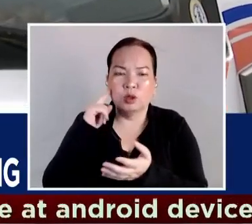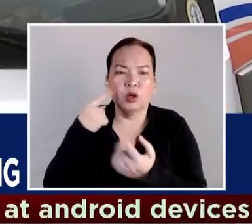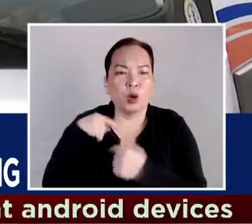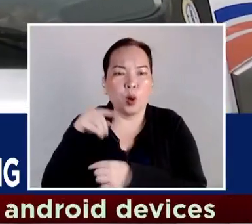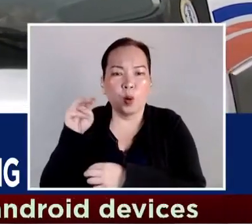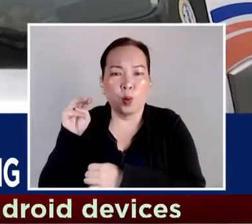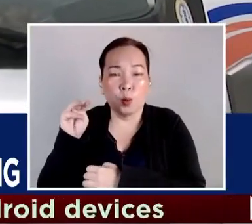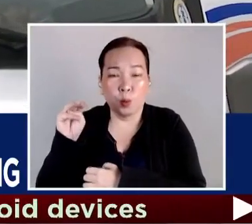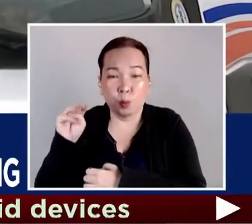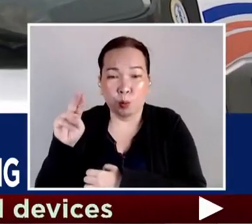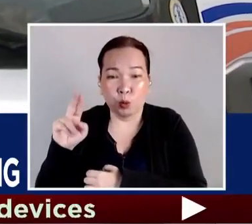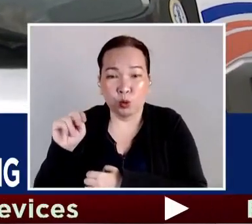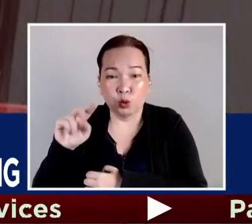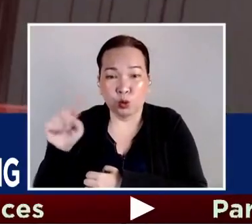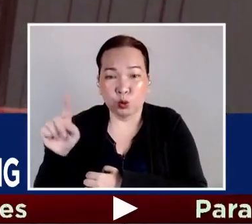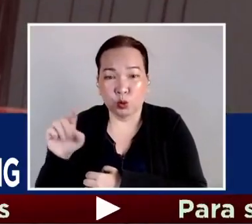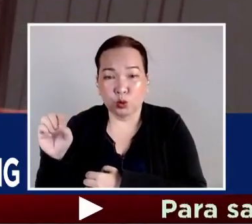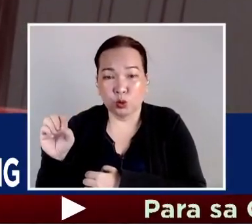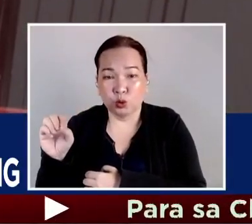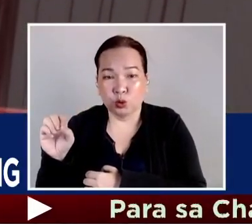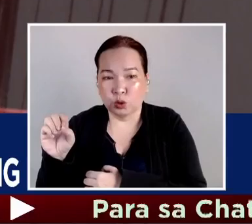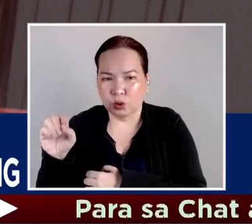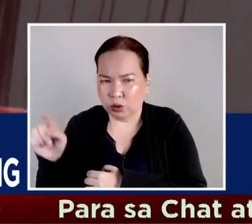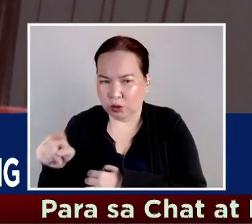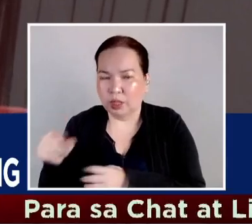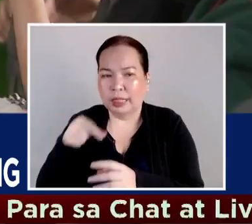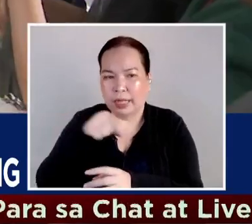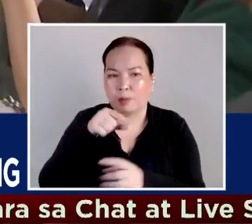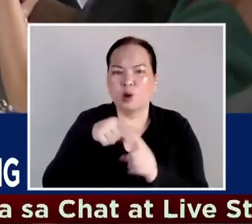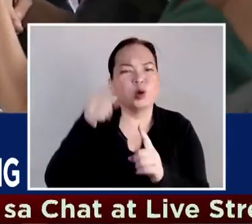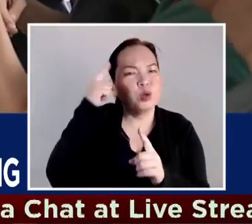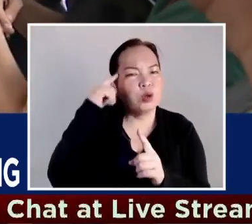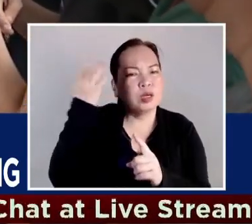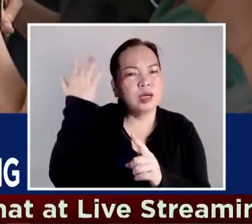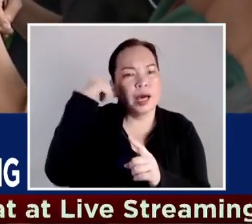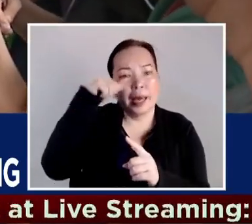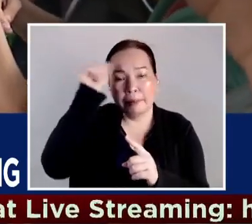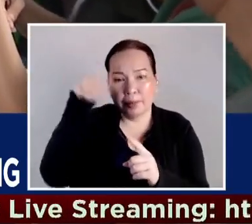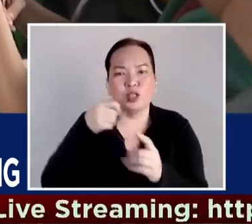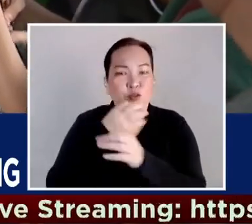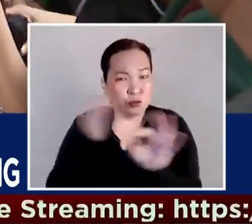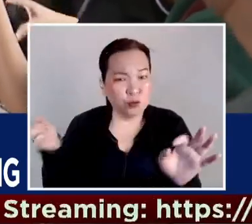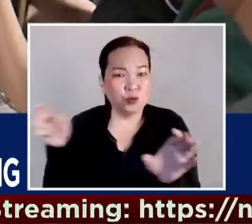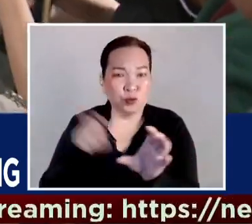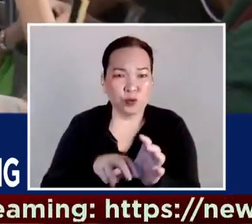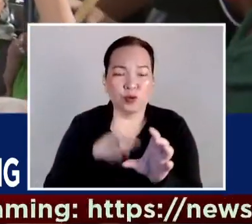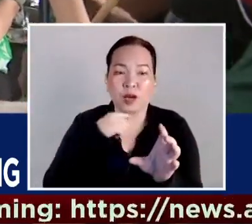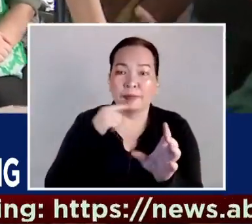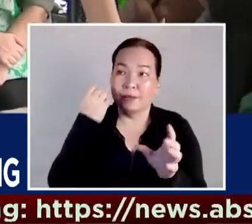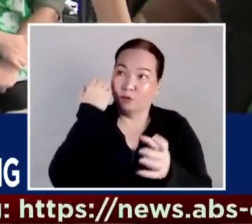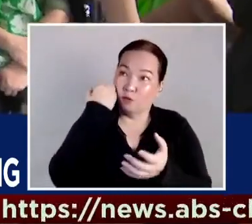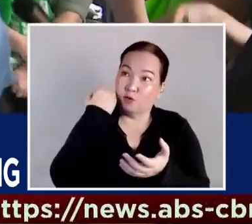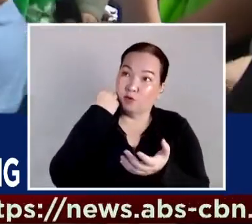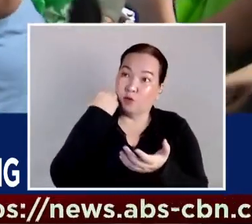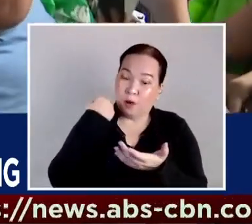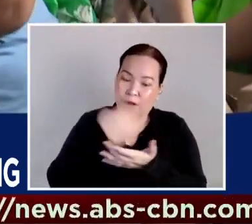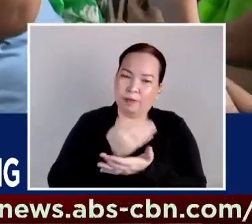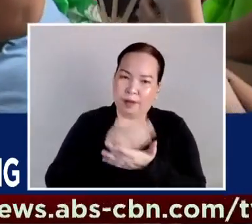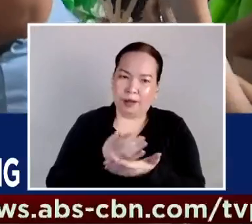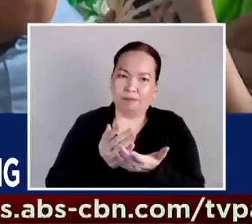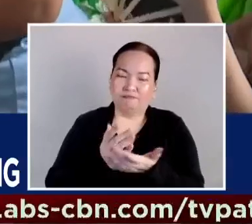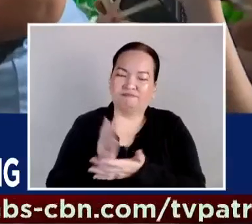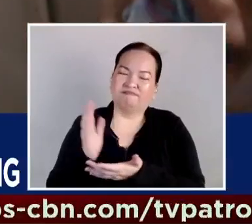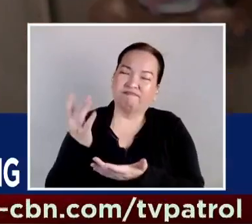Mula kasi noong Abril, libreng sakay ang mga jeep na ito. Kwento niya, kapag kinulang sa budget, plano niyang maglakad na